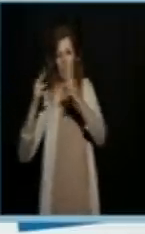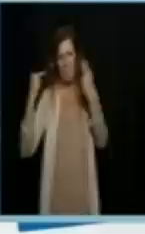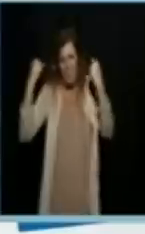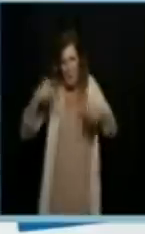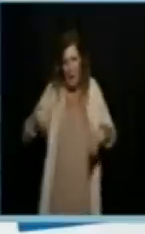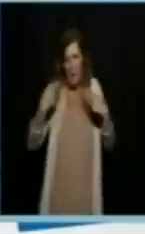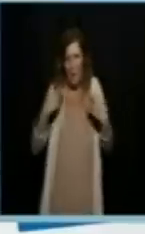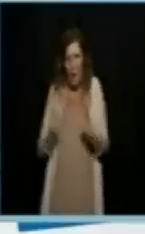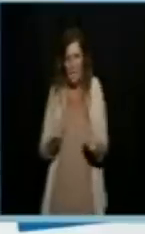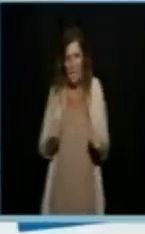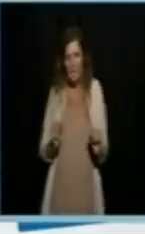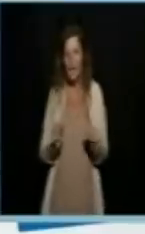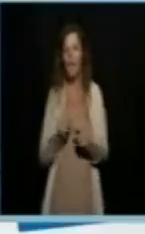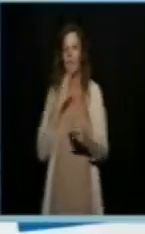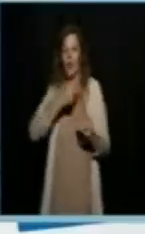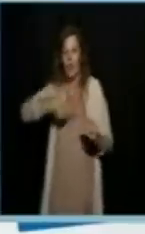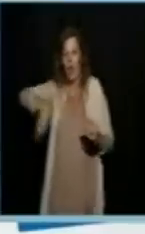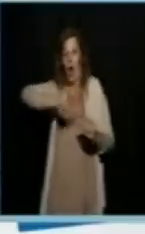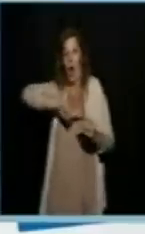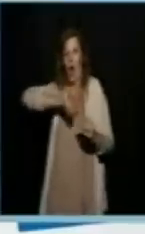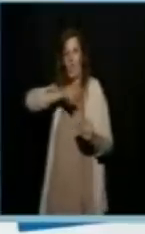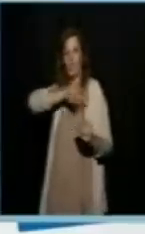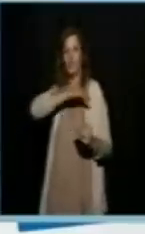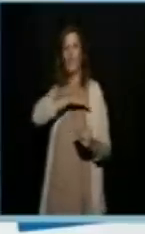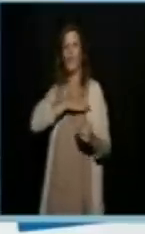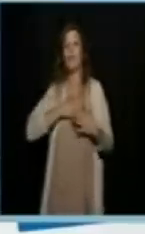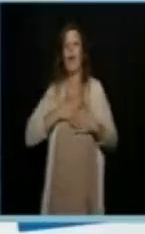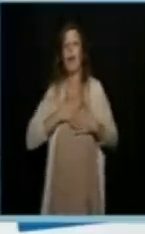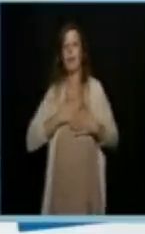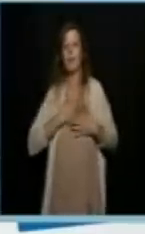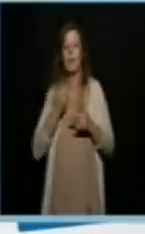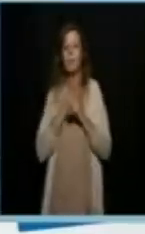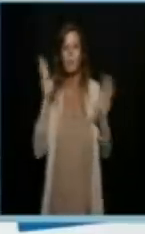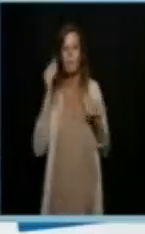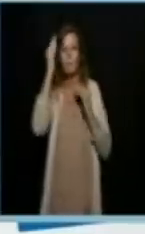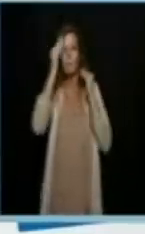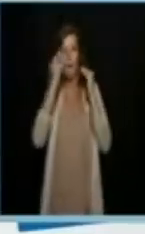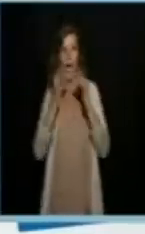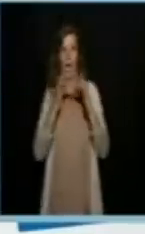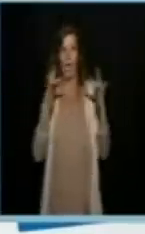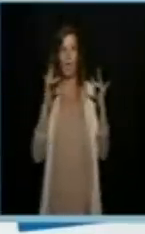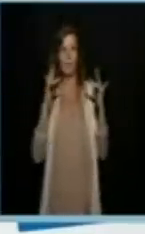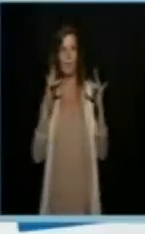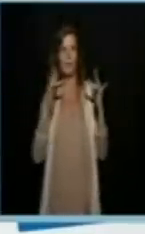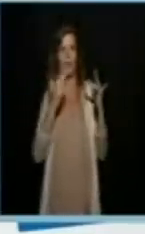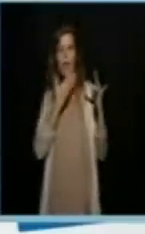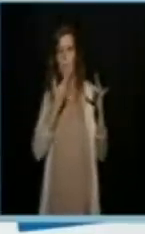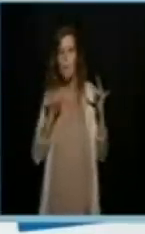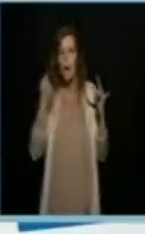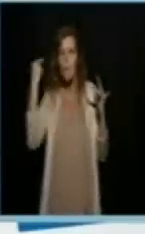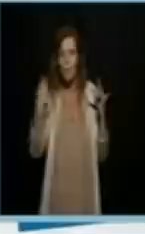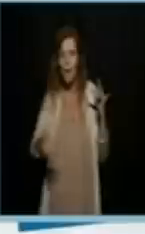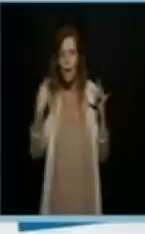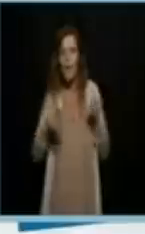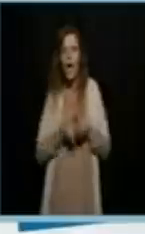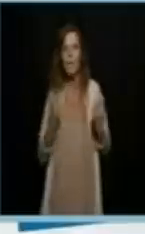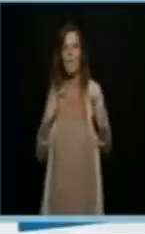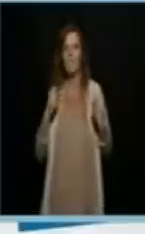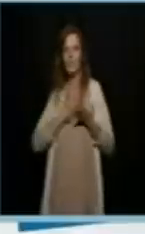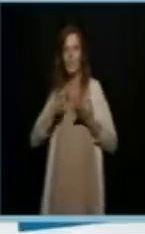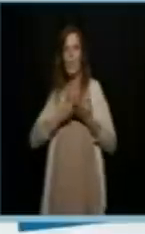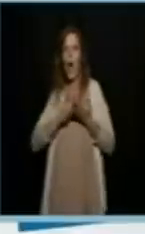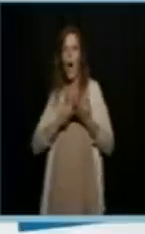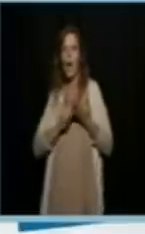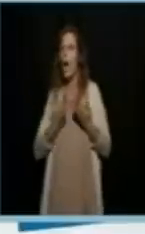Noi studenti, dobbiamo iniziare a pensare a internet come parte integrante anche della nostra vita scolastica,